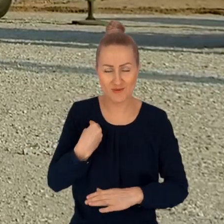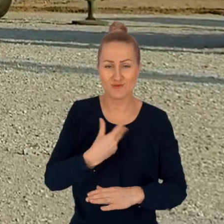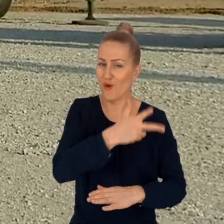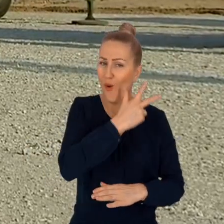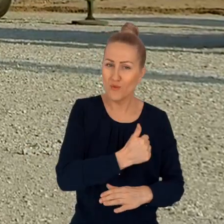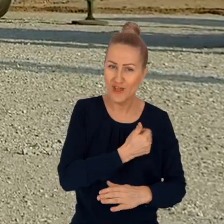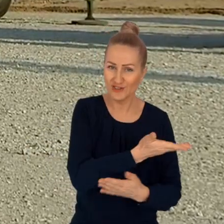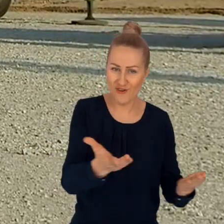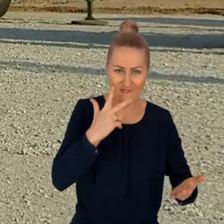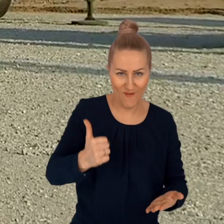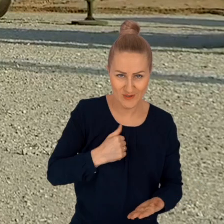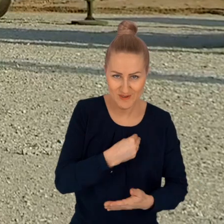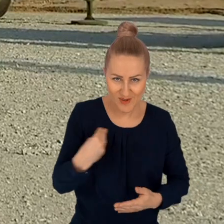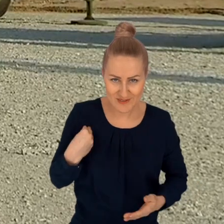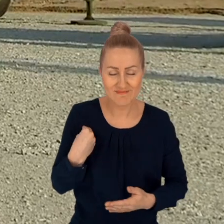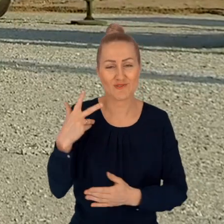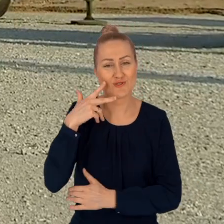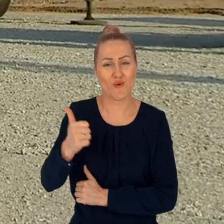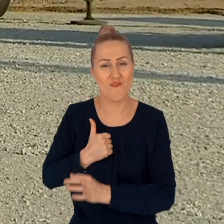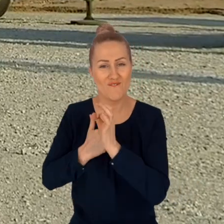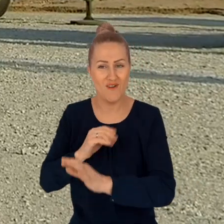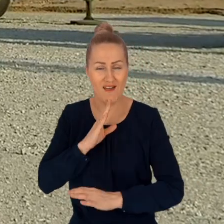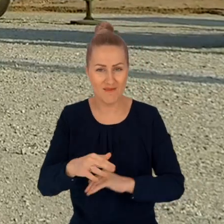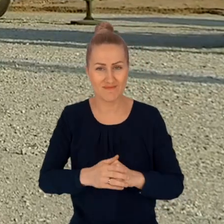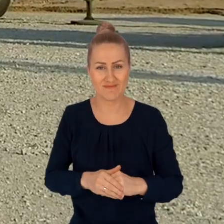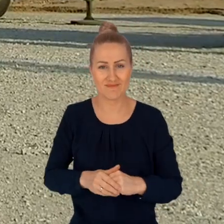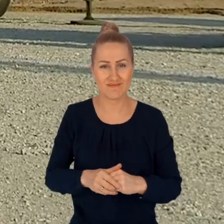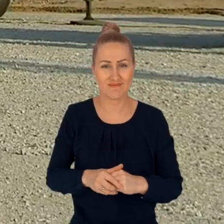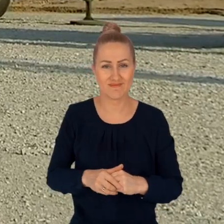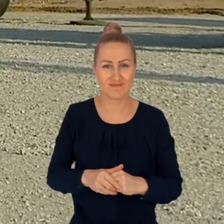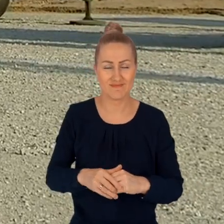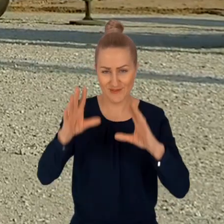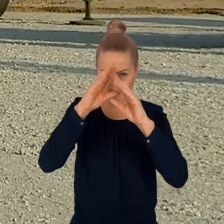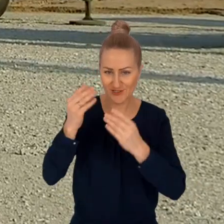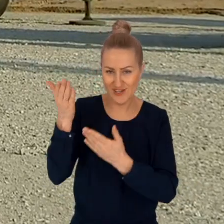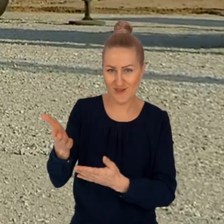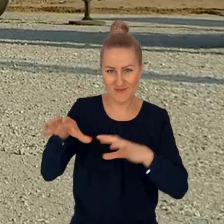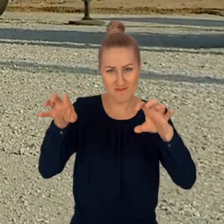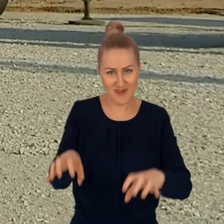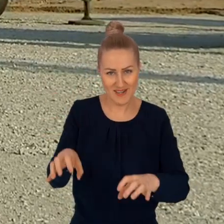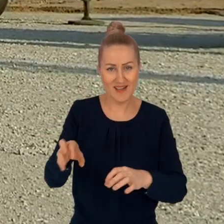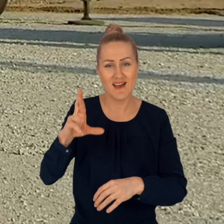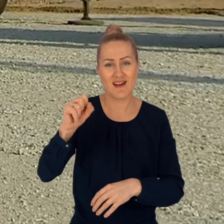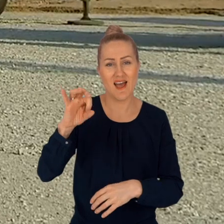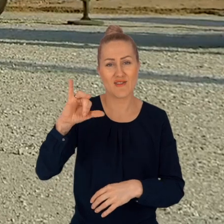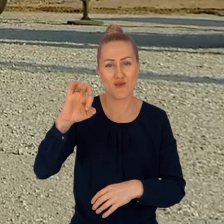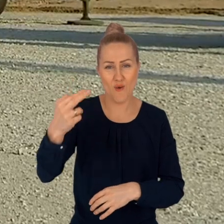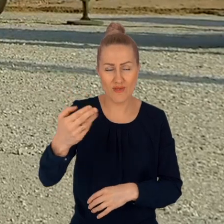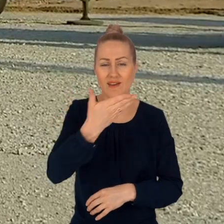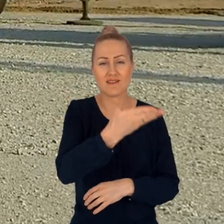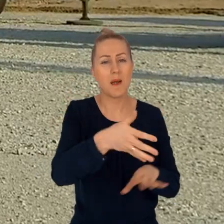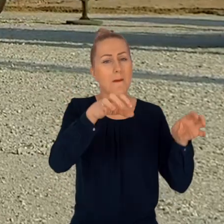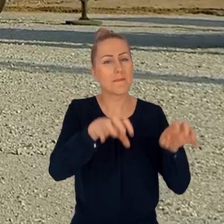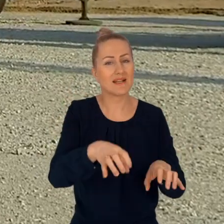Polskiego, żołnierze Stanów Zjednoczonych, szanowny panie prezesie Raytheon, szanowny